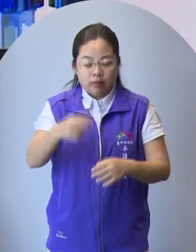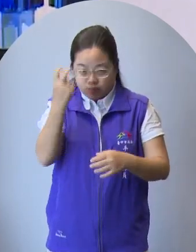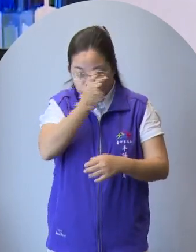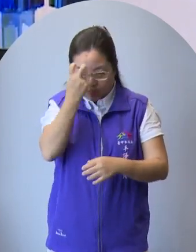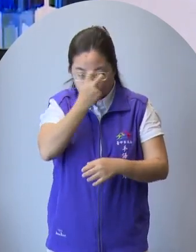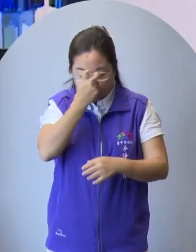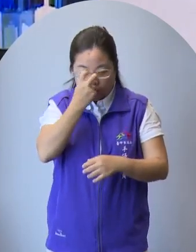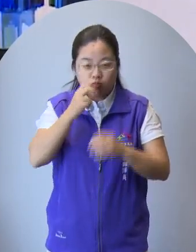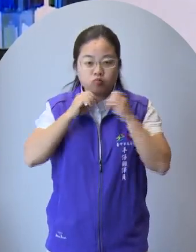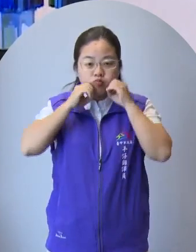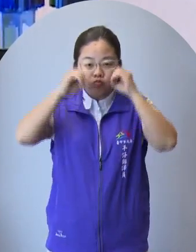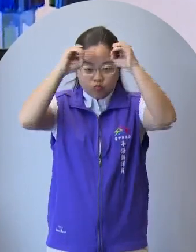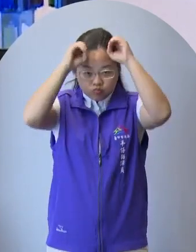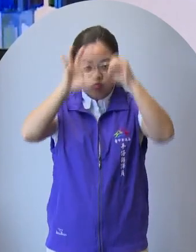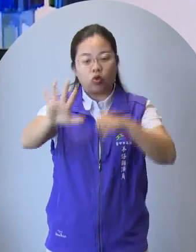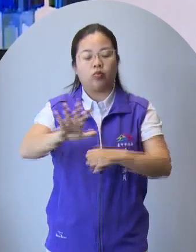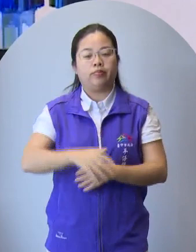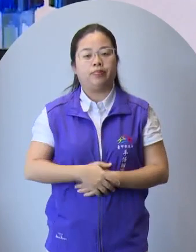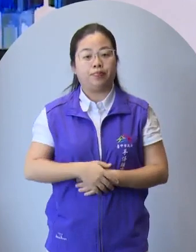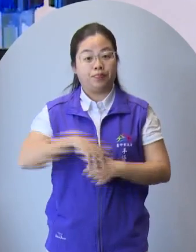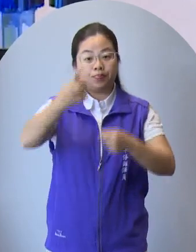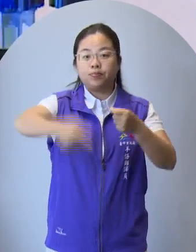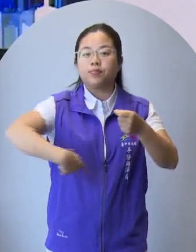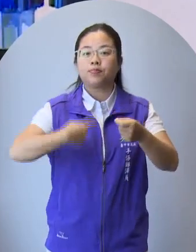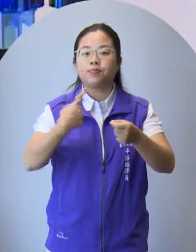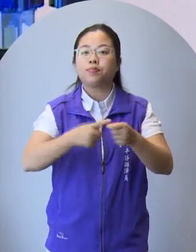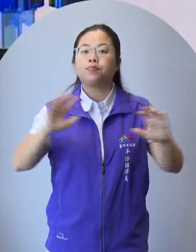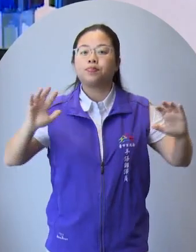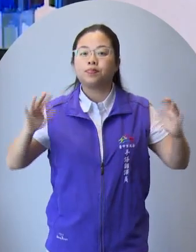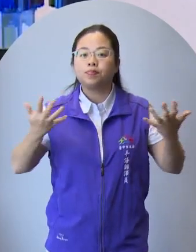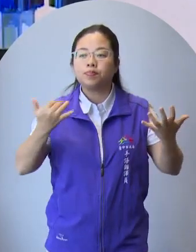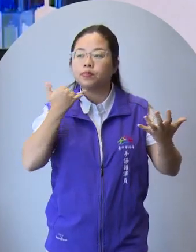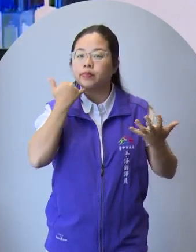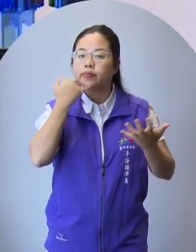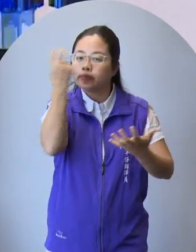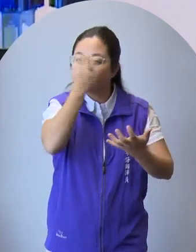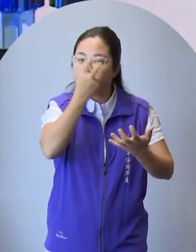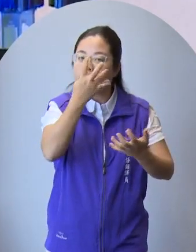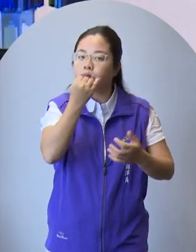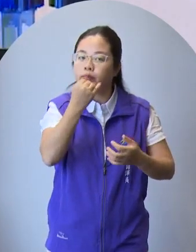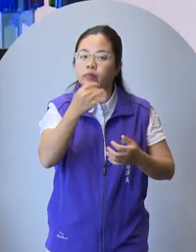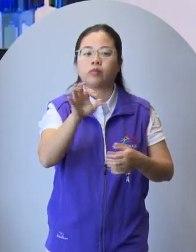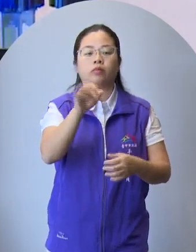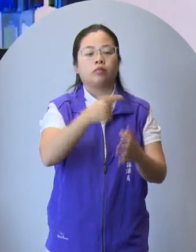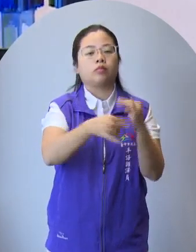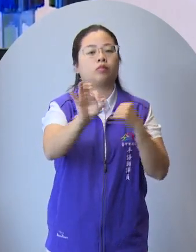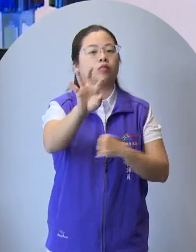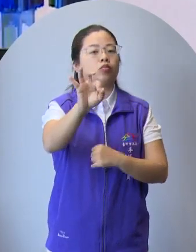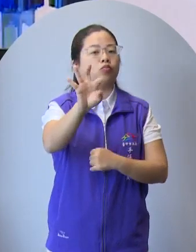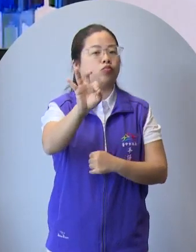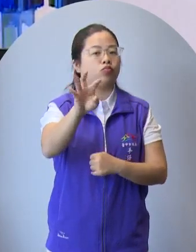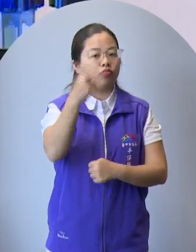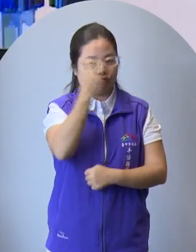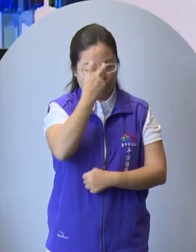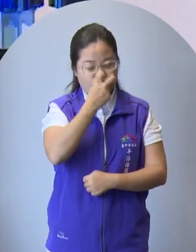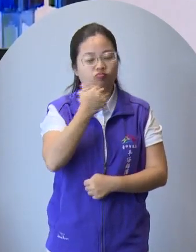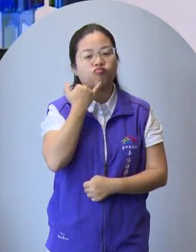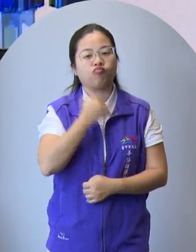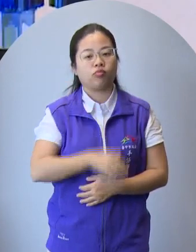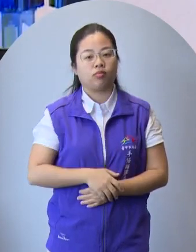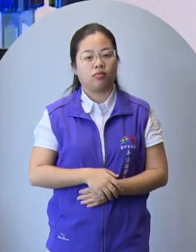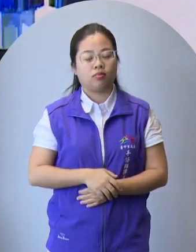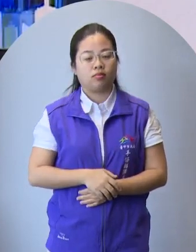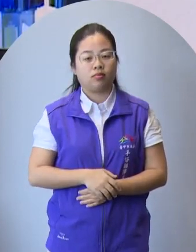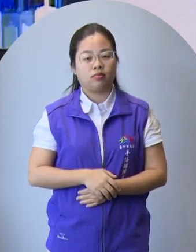哈，侦检器，那一年大概可以减少至少500件左右，我们自己就有检验